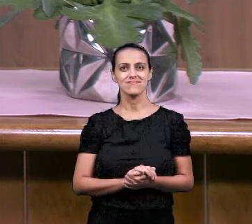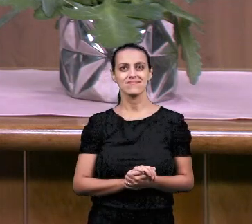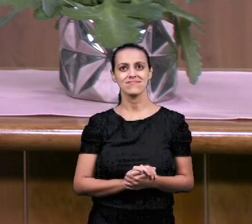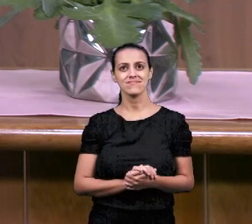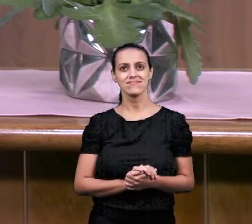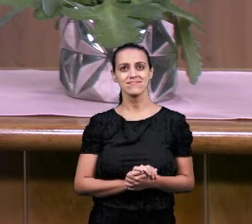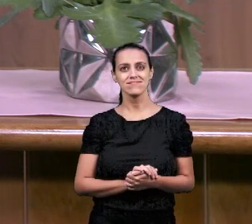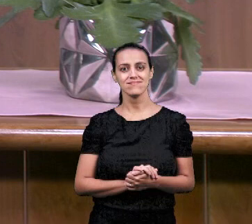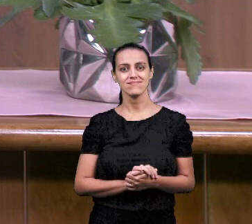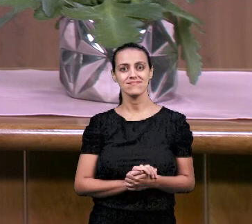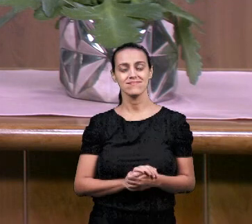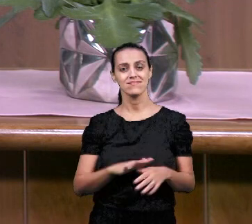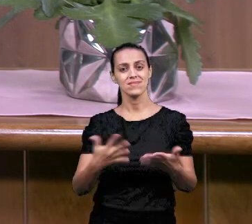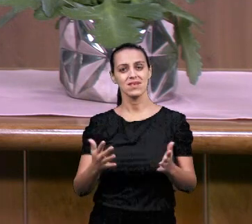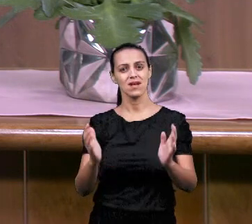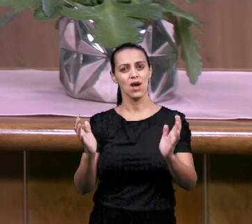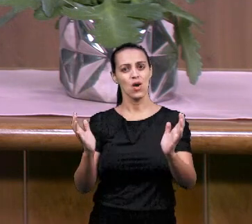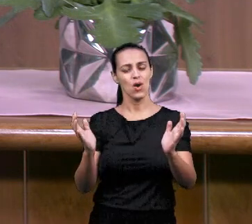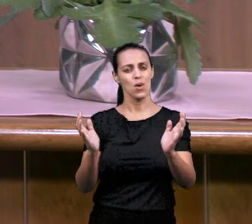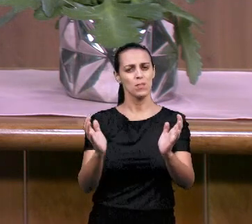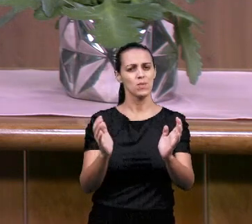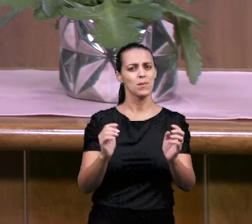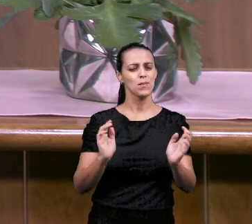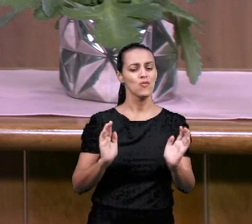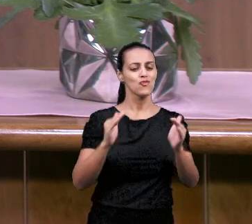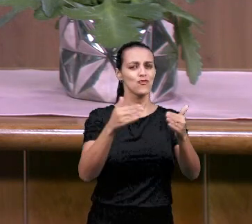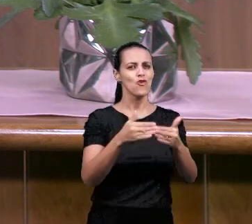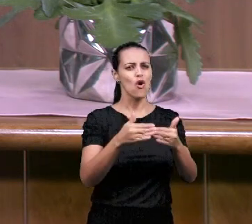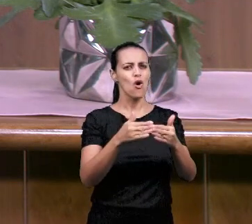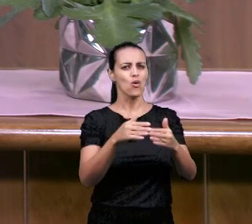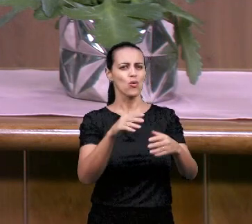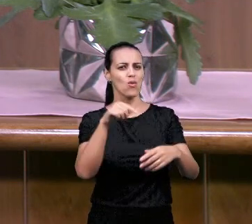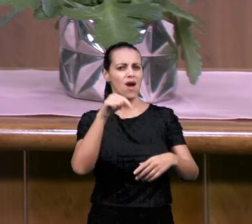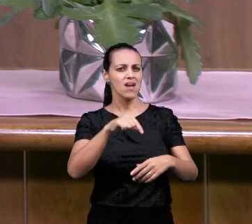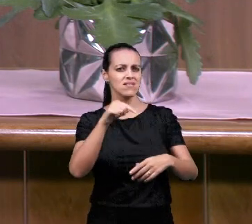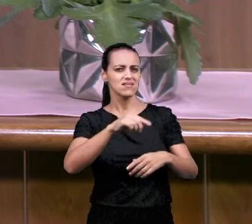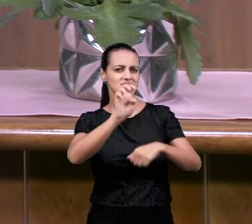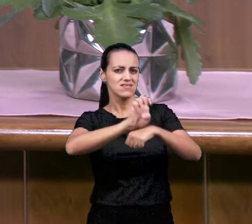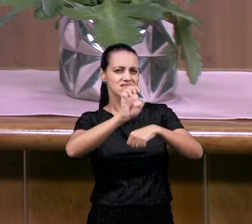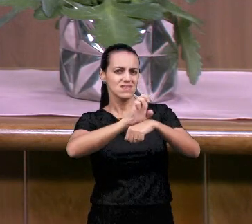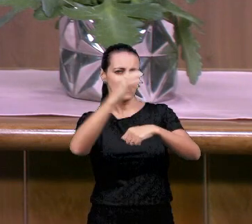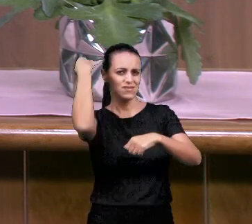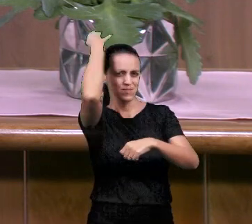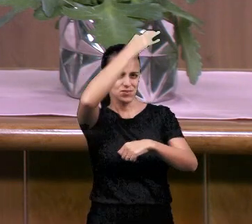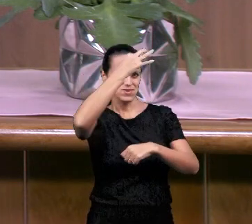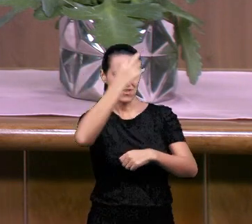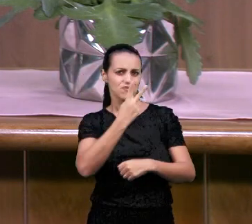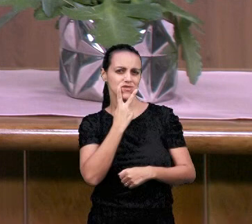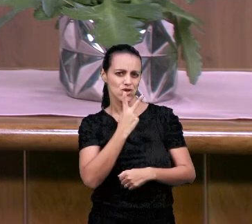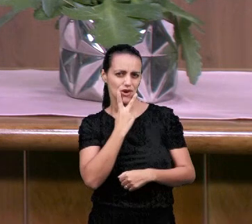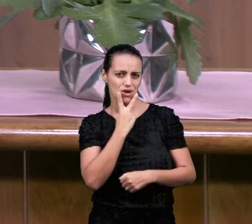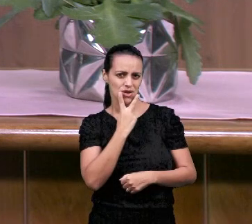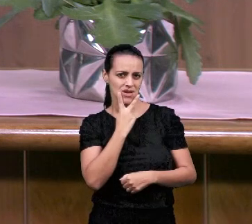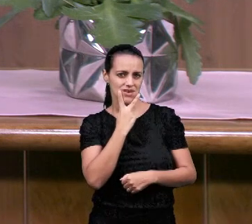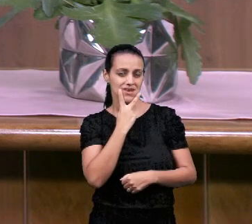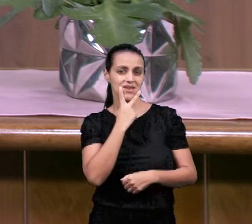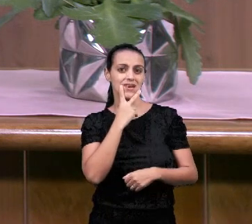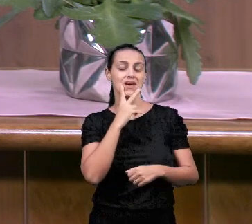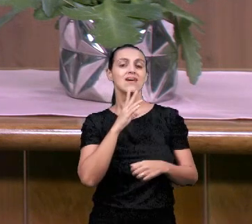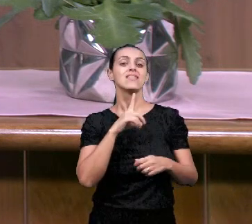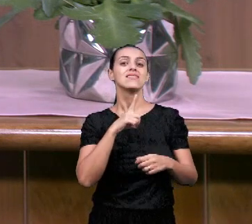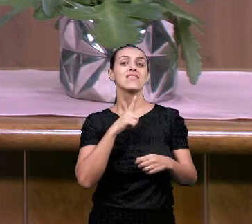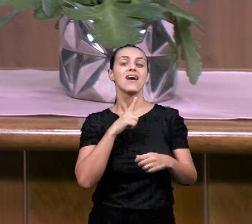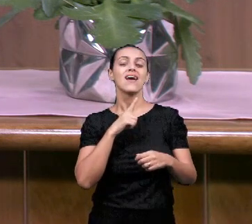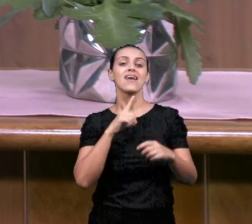seulement pour la région métropolitaine de Vitória, par la Rede TV,